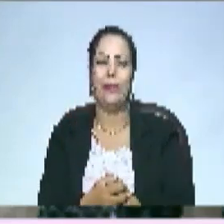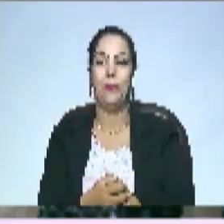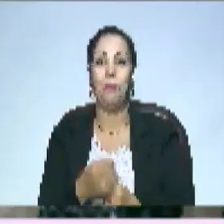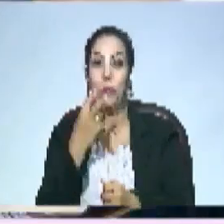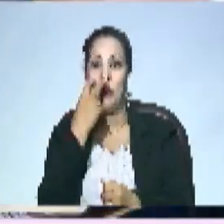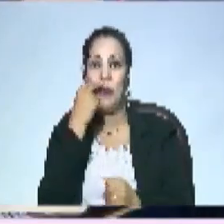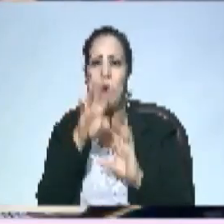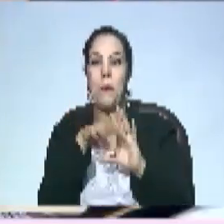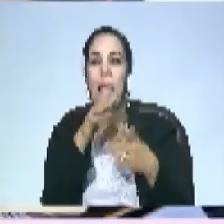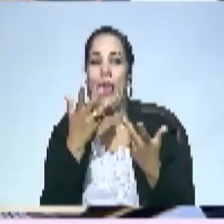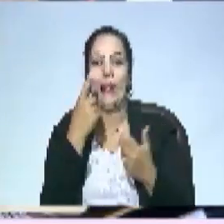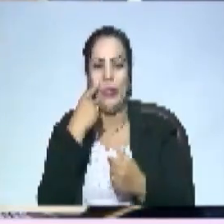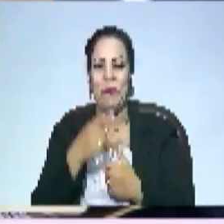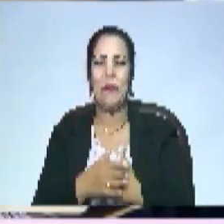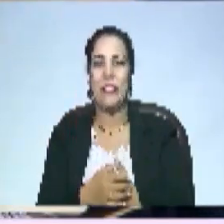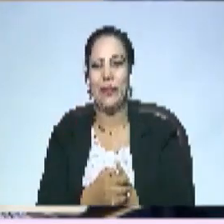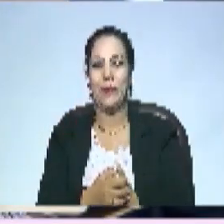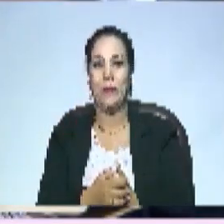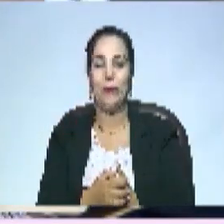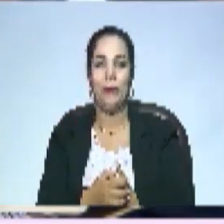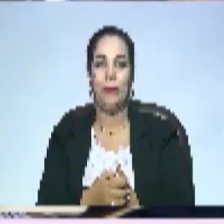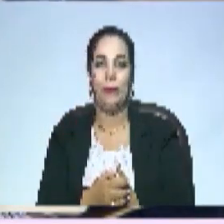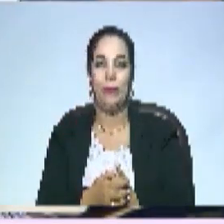هنشوف دلوقتي هو هيعمل ايه.